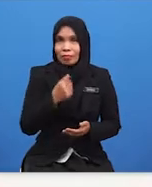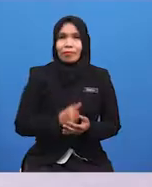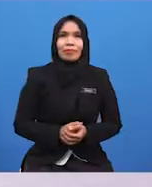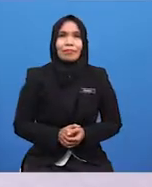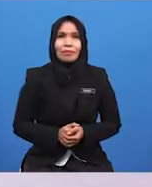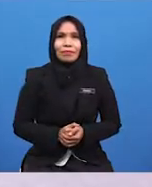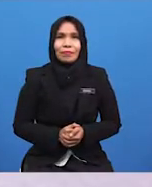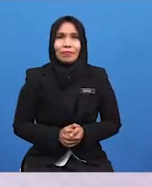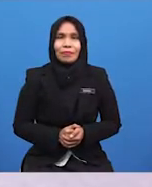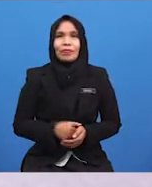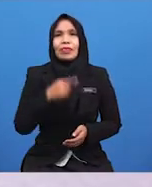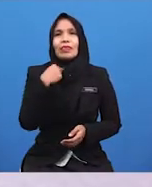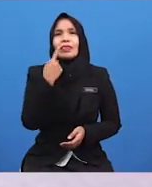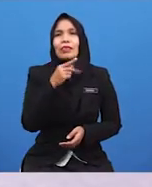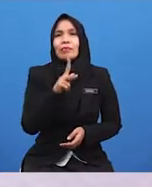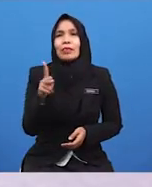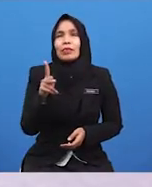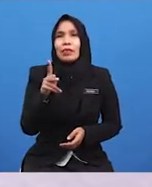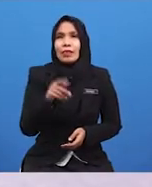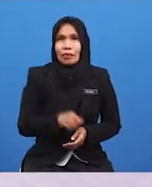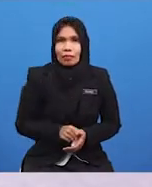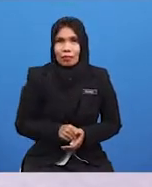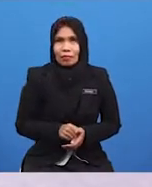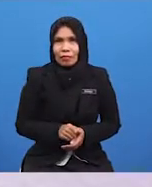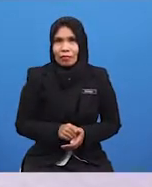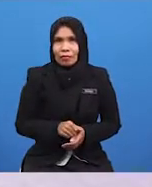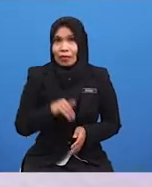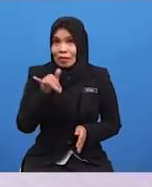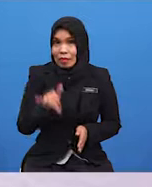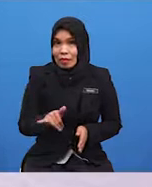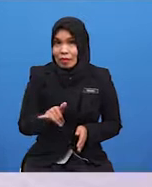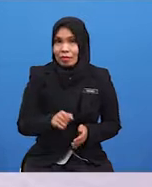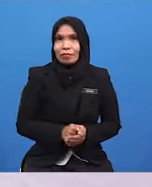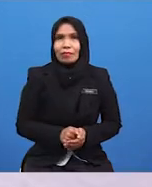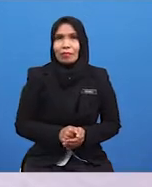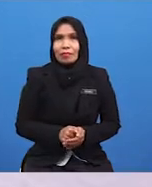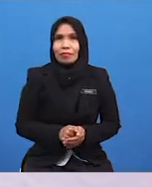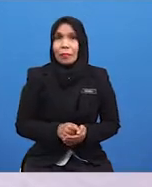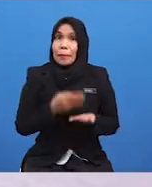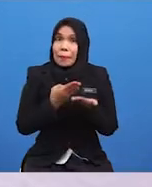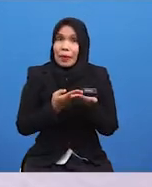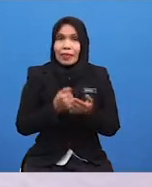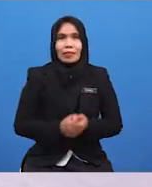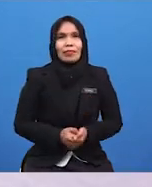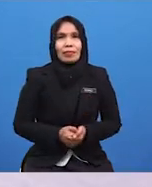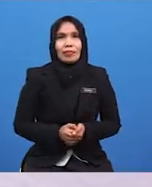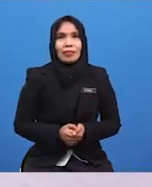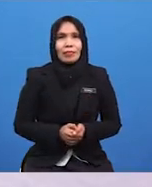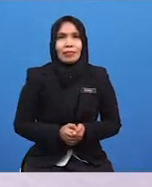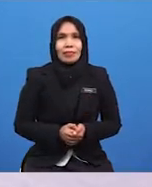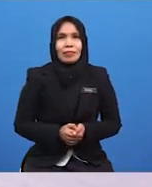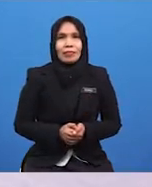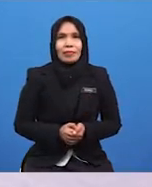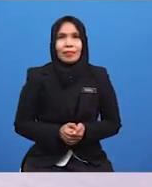in Siapakah yang bersikap positif dan berkeyakinan diri